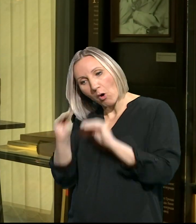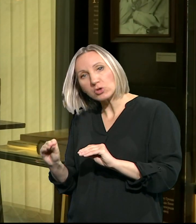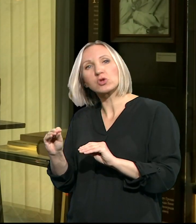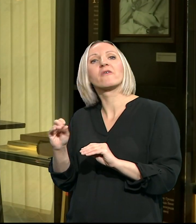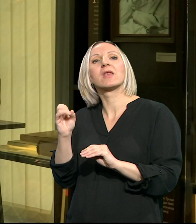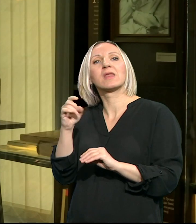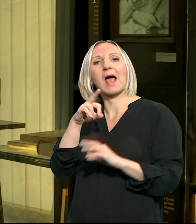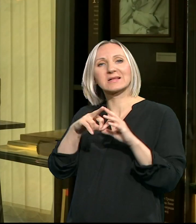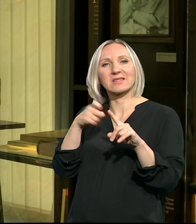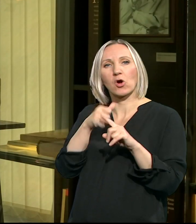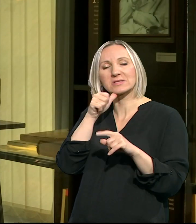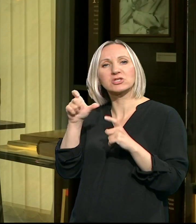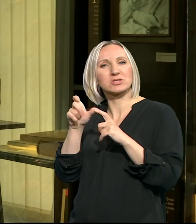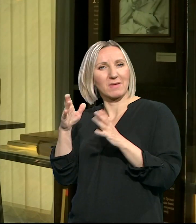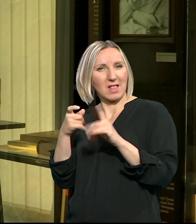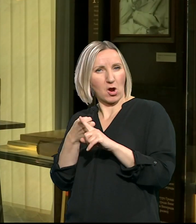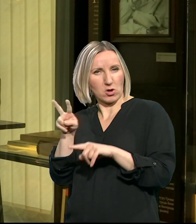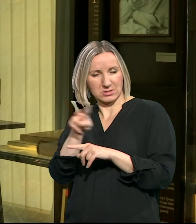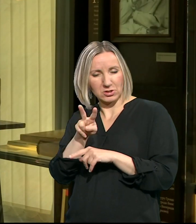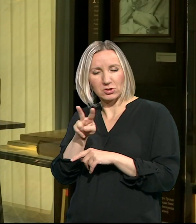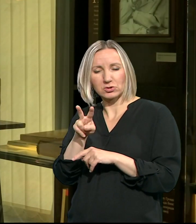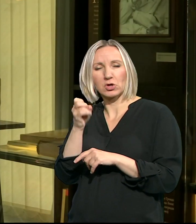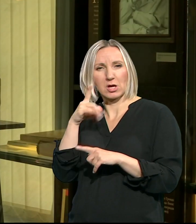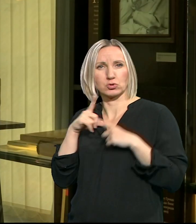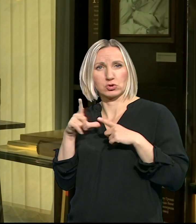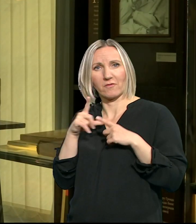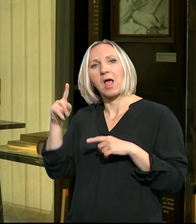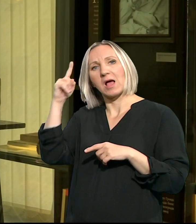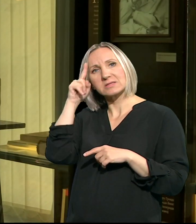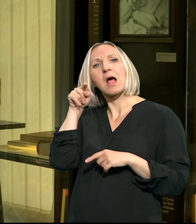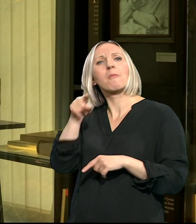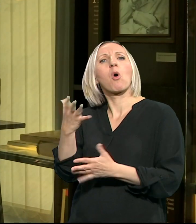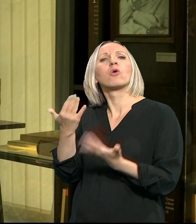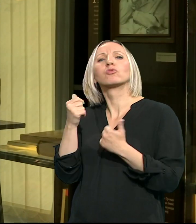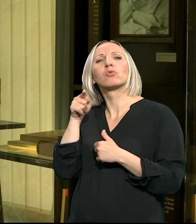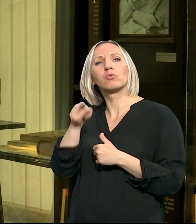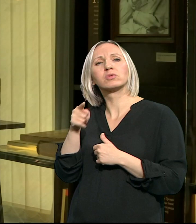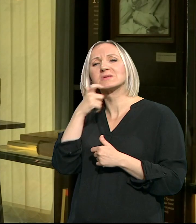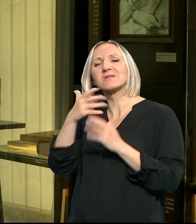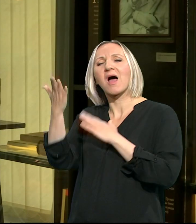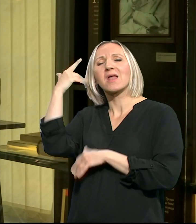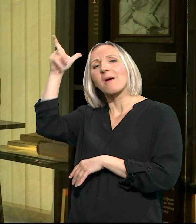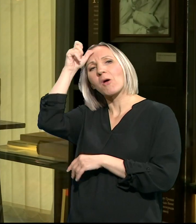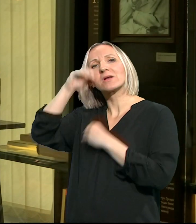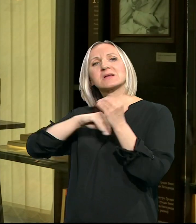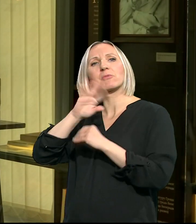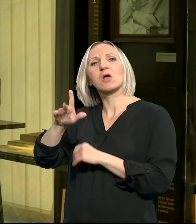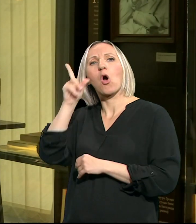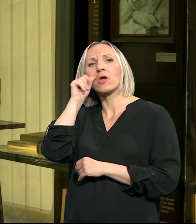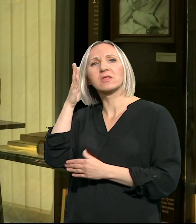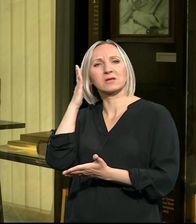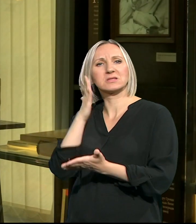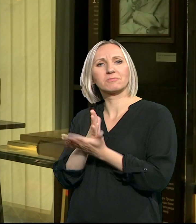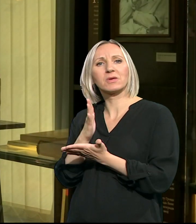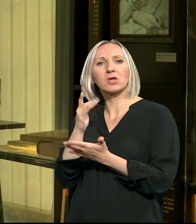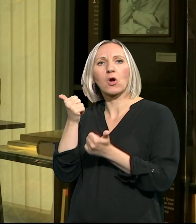delali. Tako da znamo da je Aleksandar Kostić potomak stare beogradske porodice i da je njegov otac bio ili